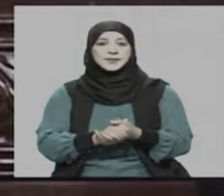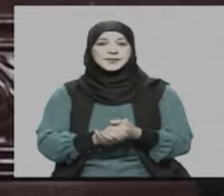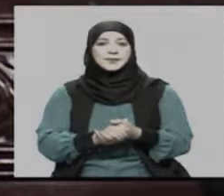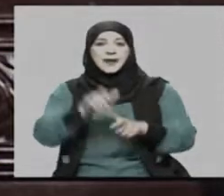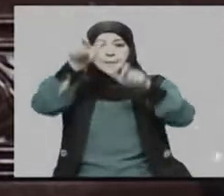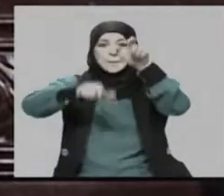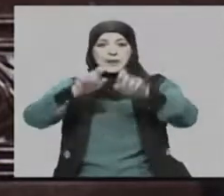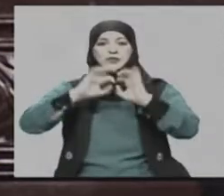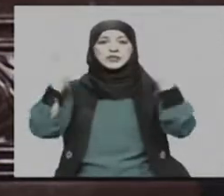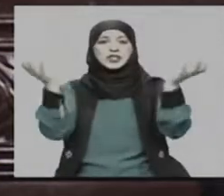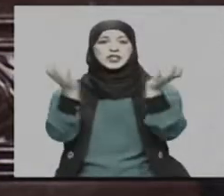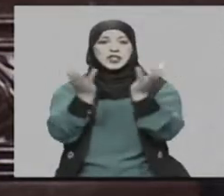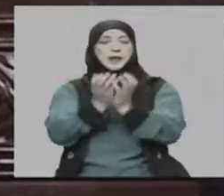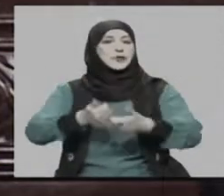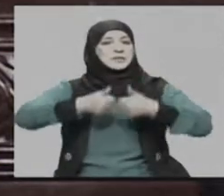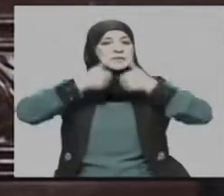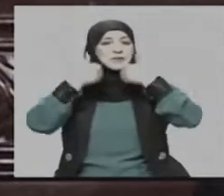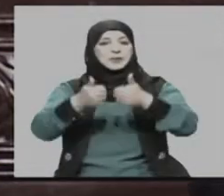شعبنا الأبي،